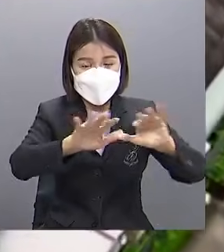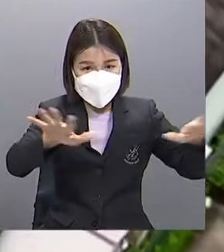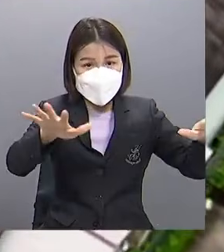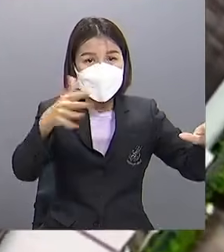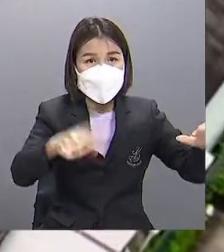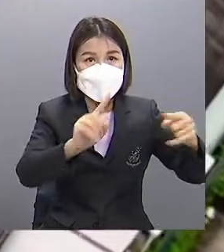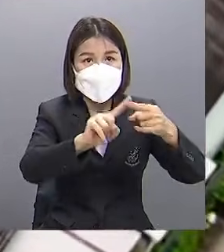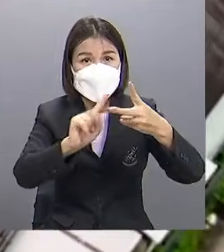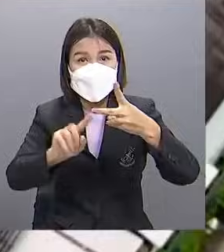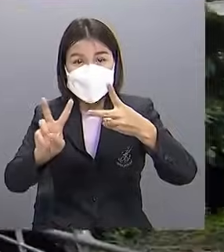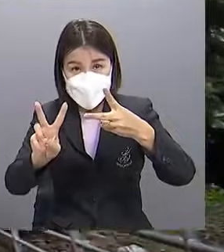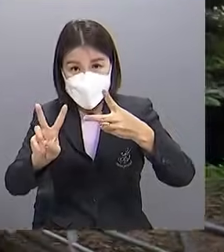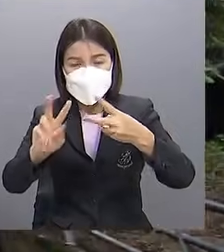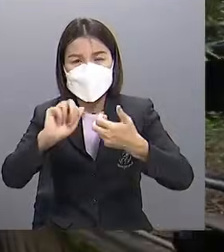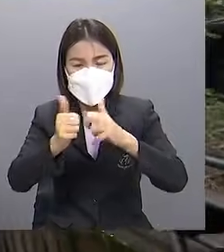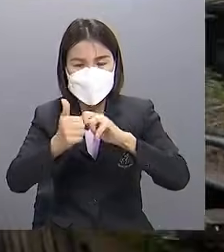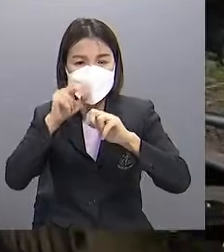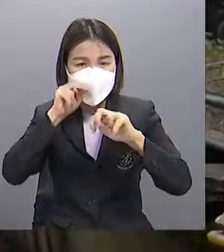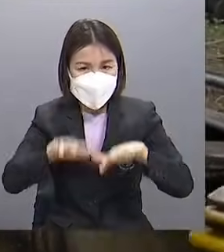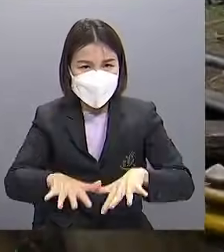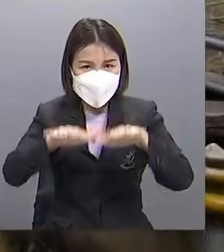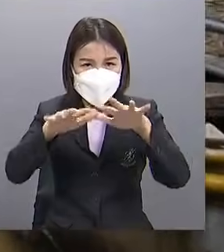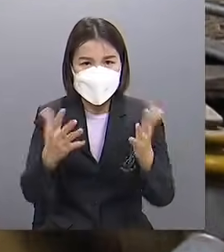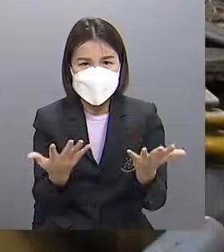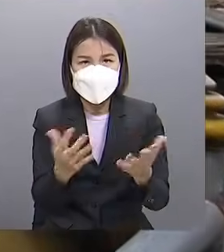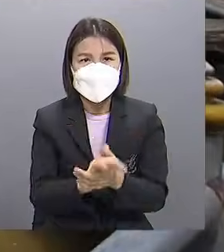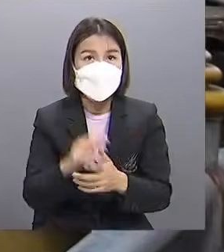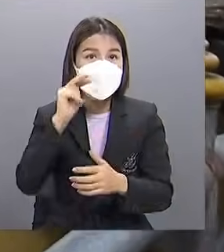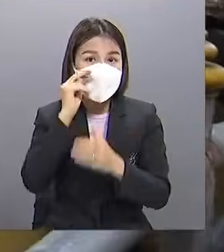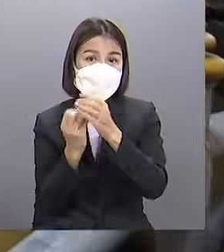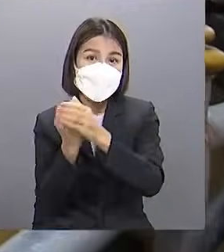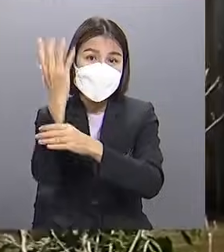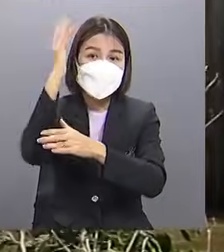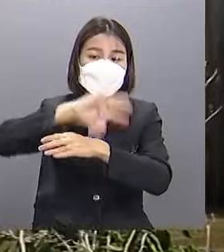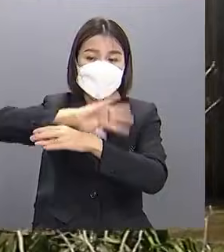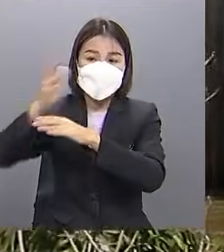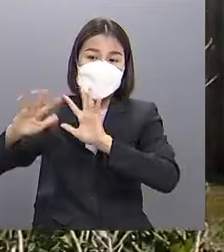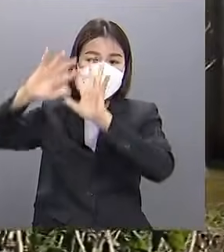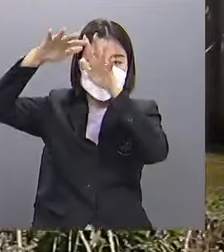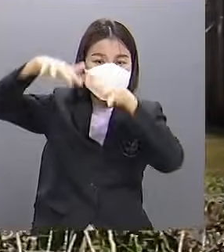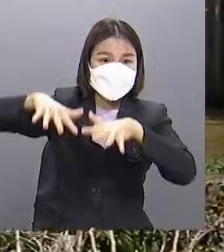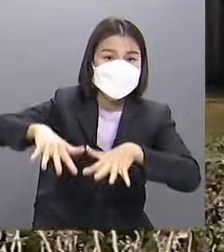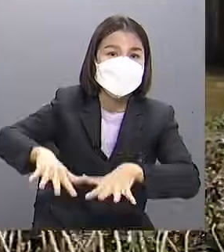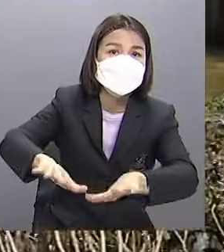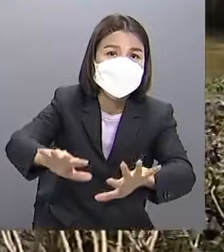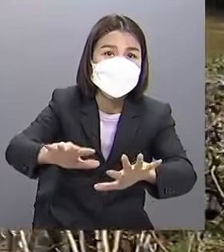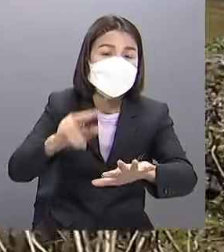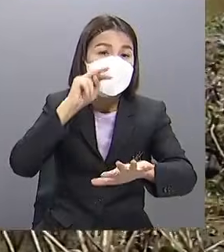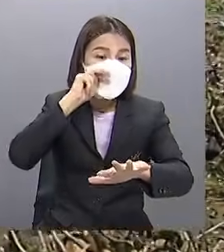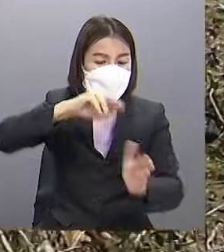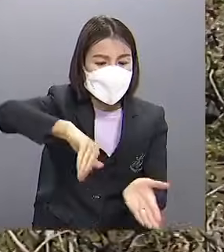ที่เกิดอุทกภัยมีน้ำป่าไหลหลากแล้วก็มีน้ำท่วมที่ล้นจากแม่น้ำเมยนะ